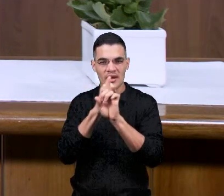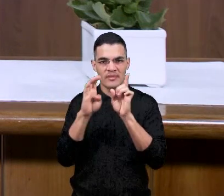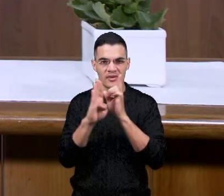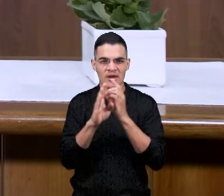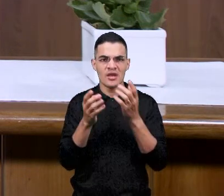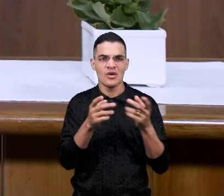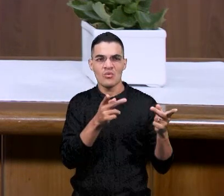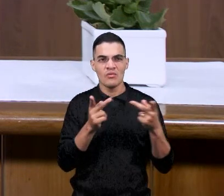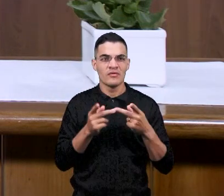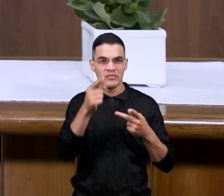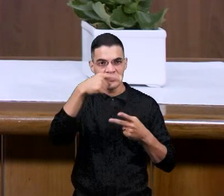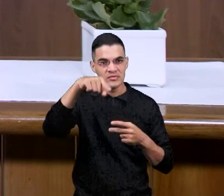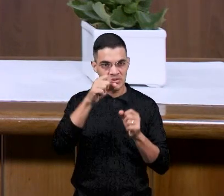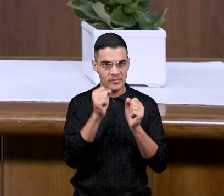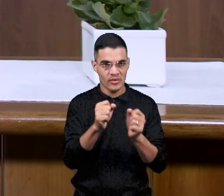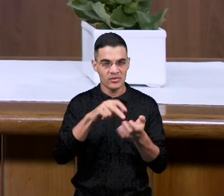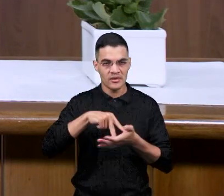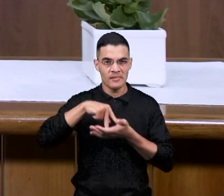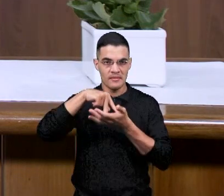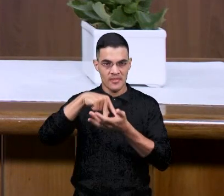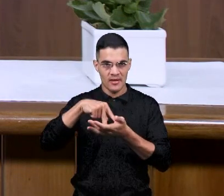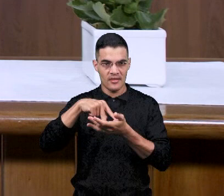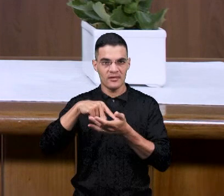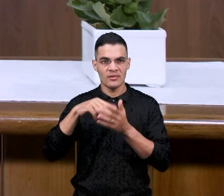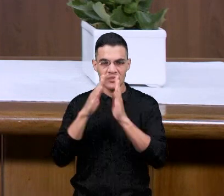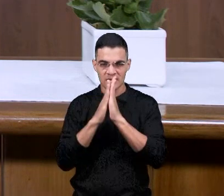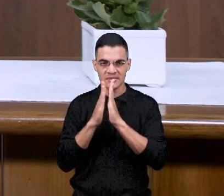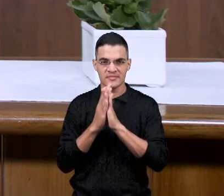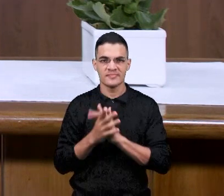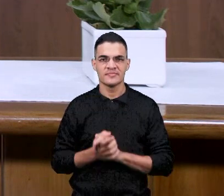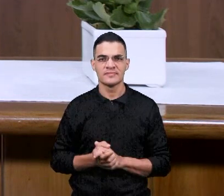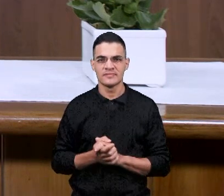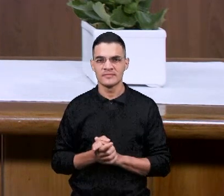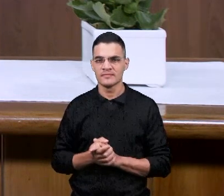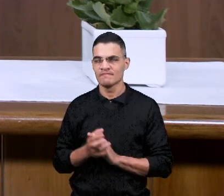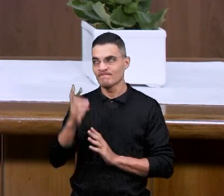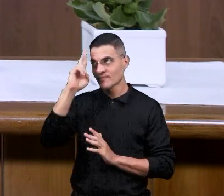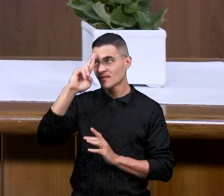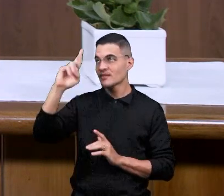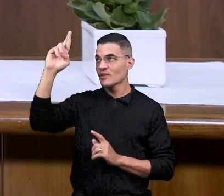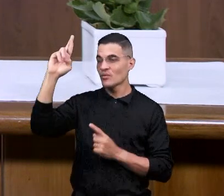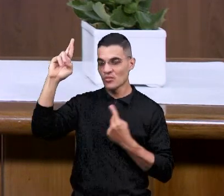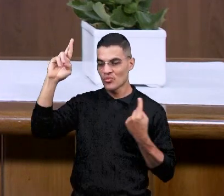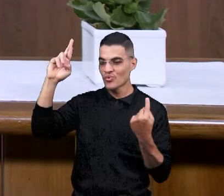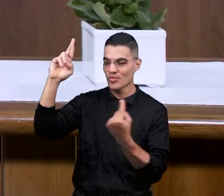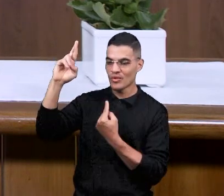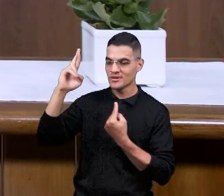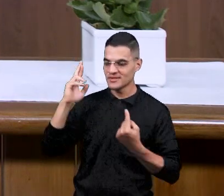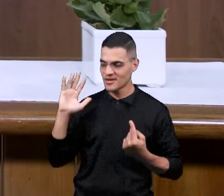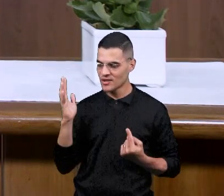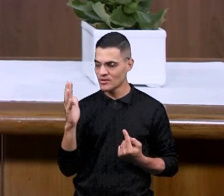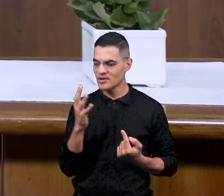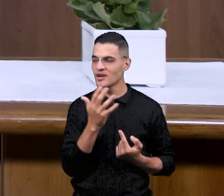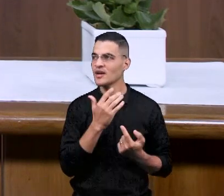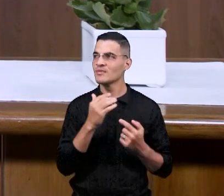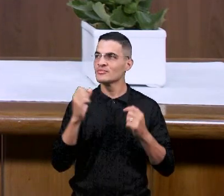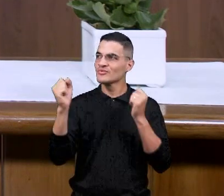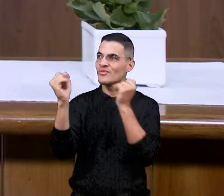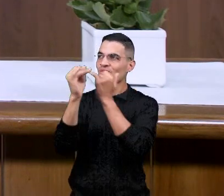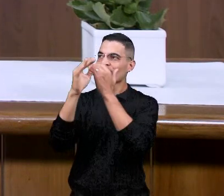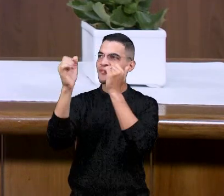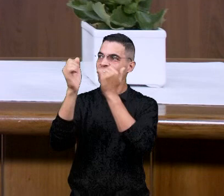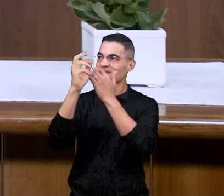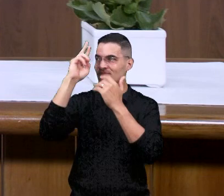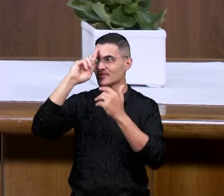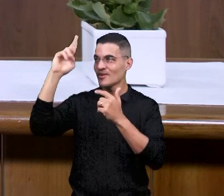J'invite à ceux qui peuvent à se mettre debout pour ce moment de prière. Seigneur, nous t'adorons, nous te glorifions. Seigneur, parce